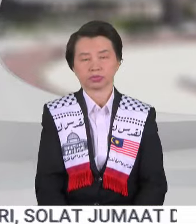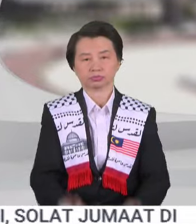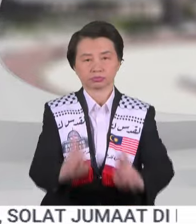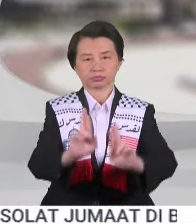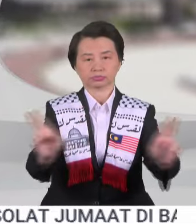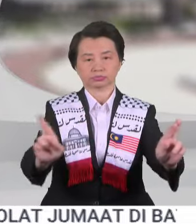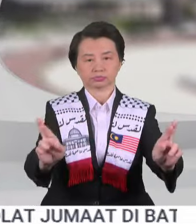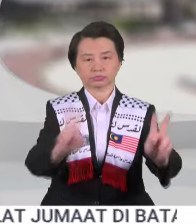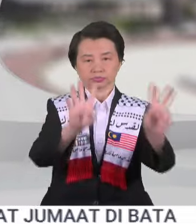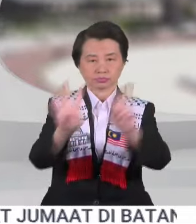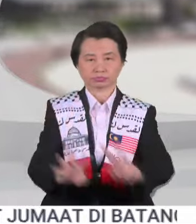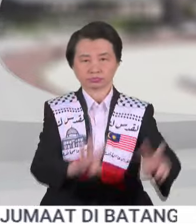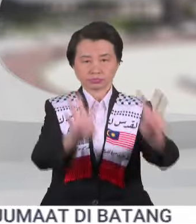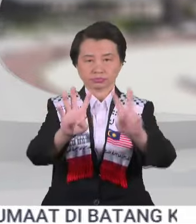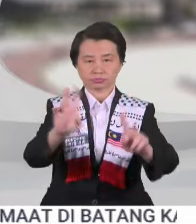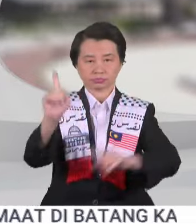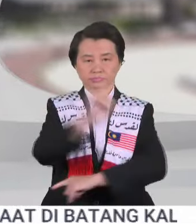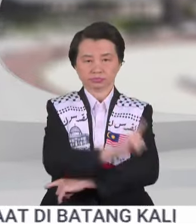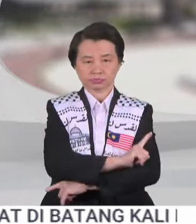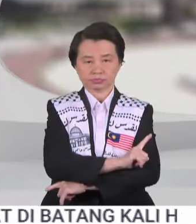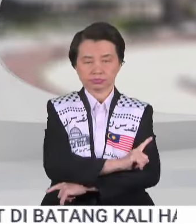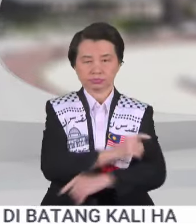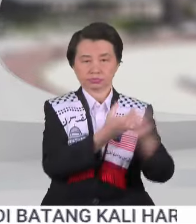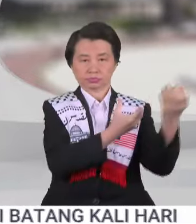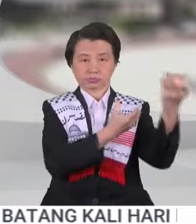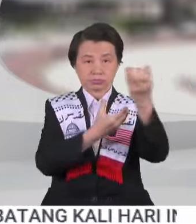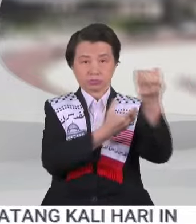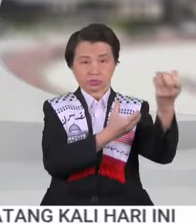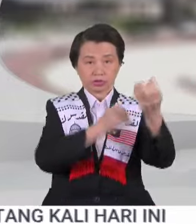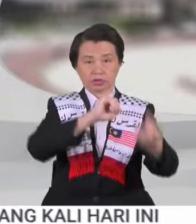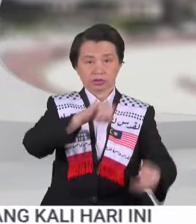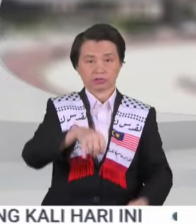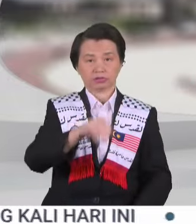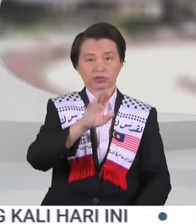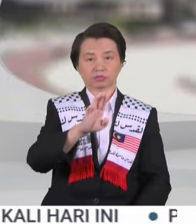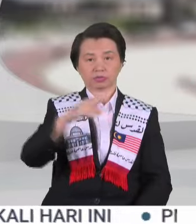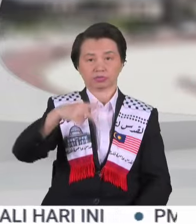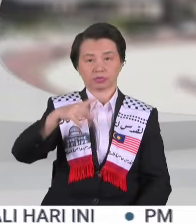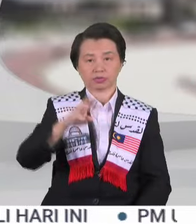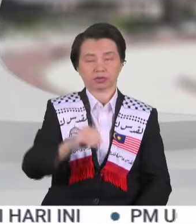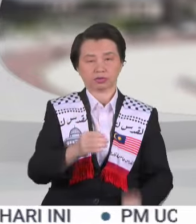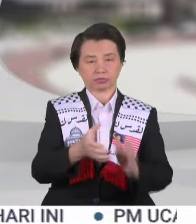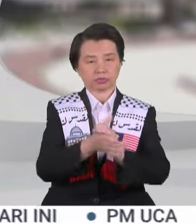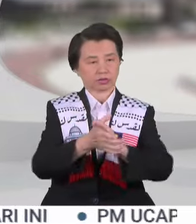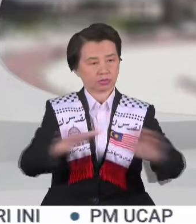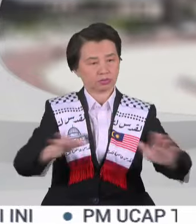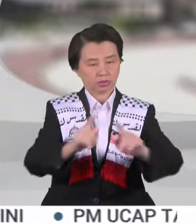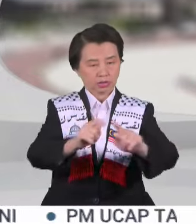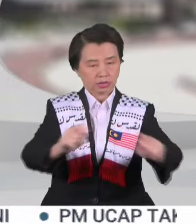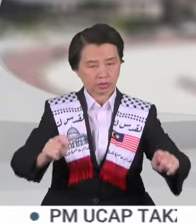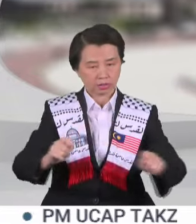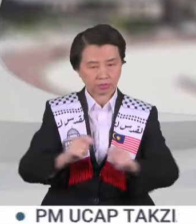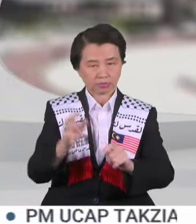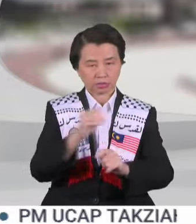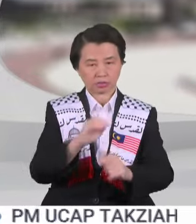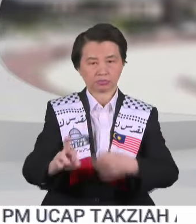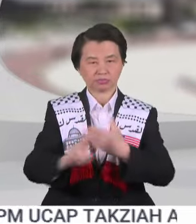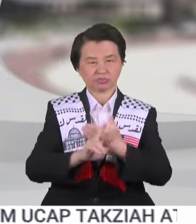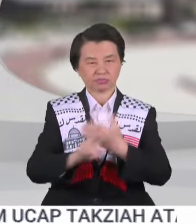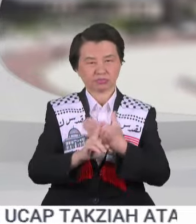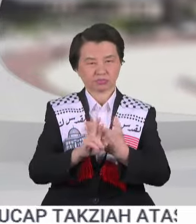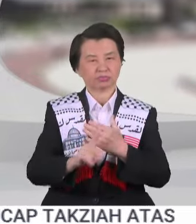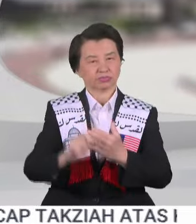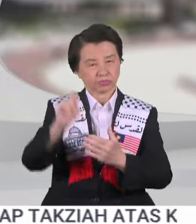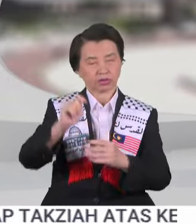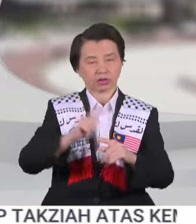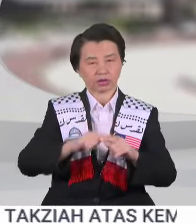Bersedia 24 jam sehari, anggota JBPM menjadi tunjang kepada penyelamat awal di lokasi. Sekalipun berisiko tinggi,